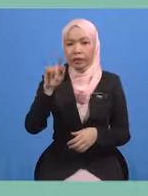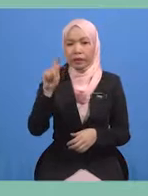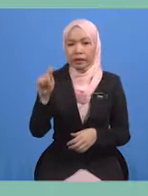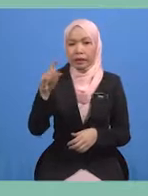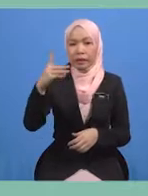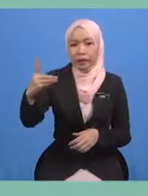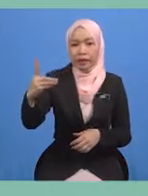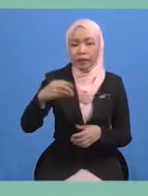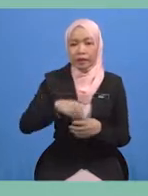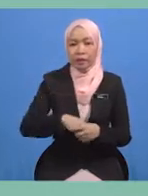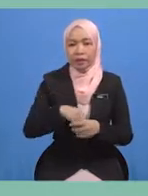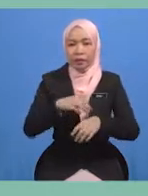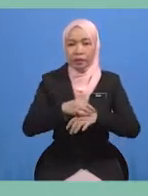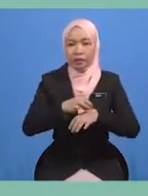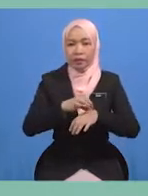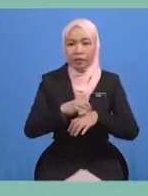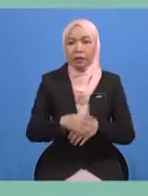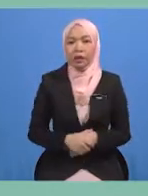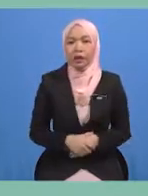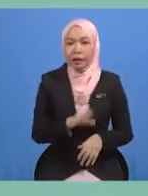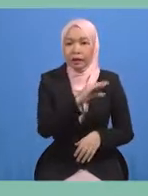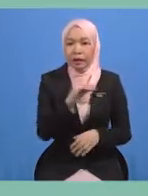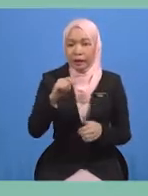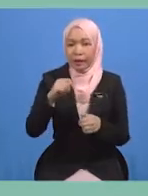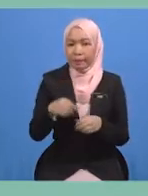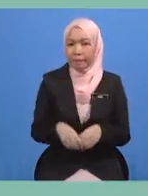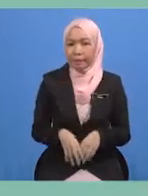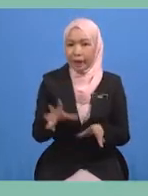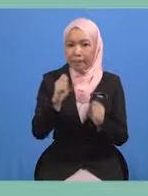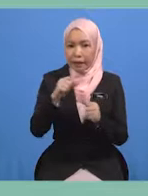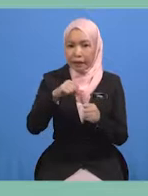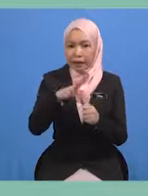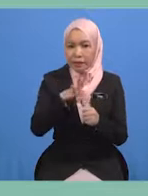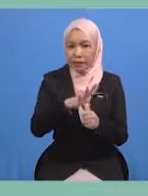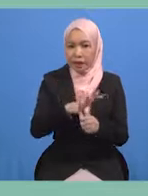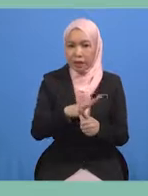Ia juga dapat mengesan wang kertas yang palsu.